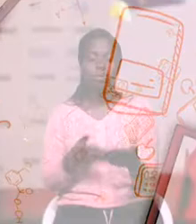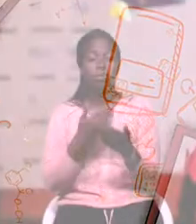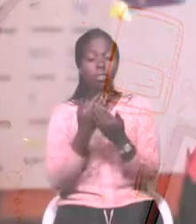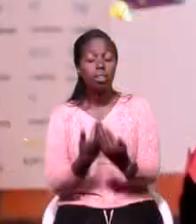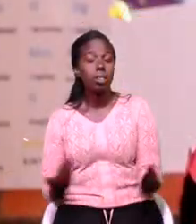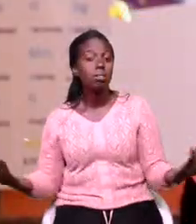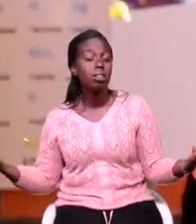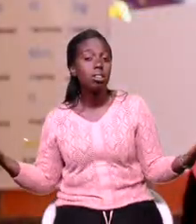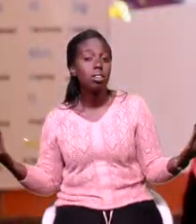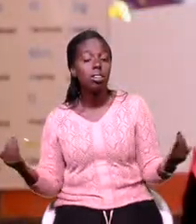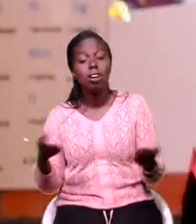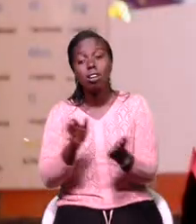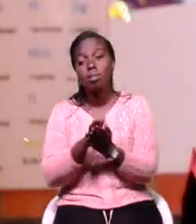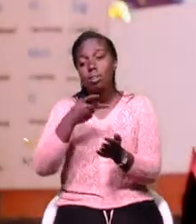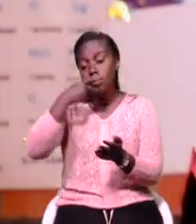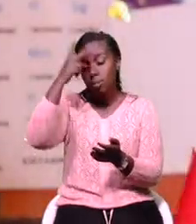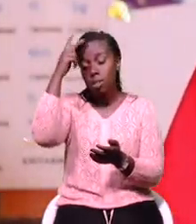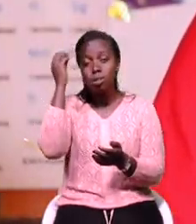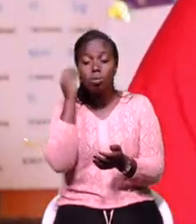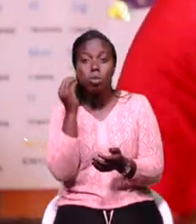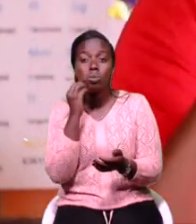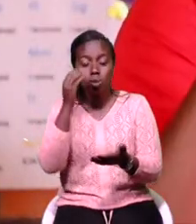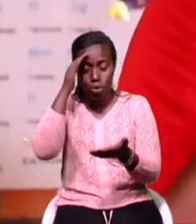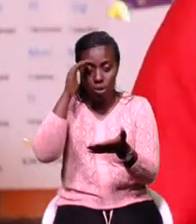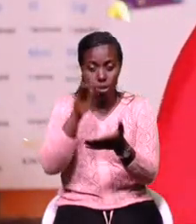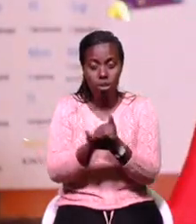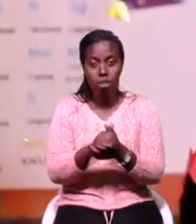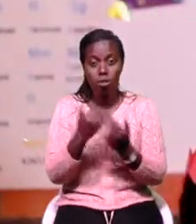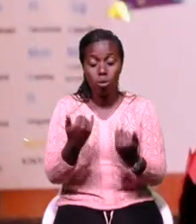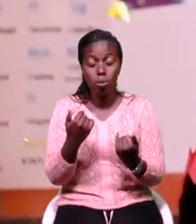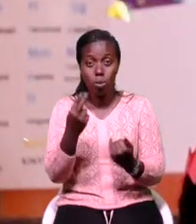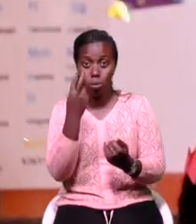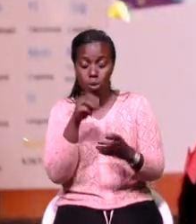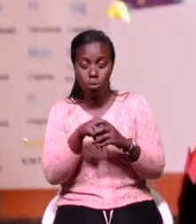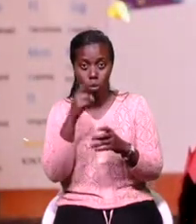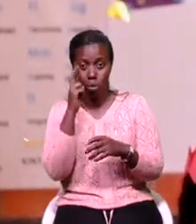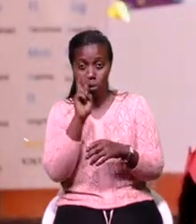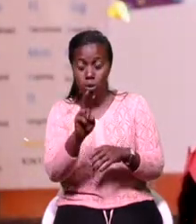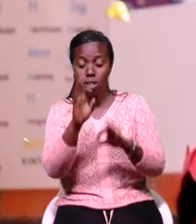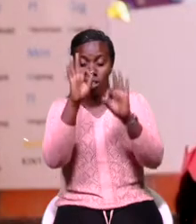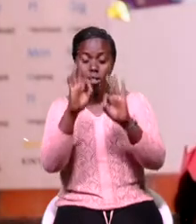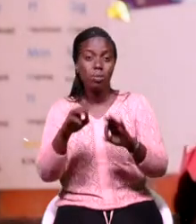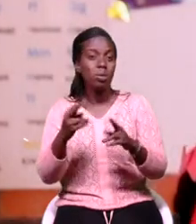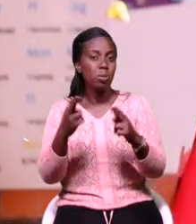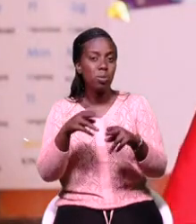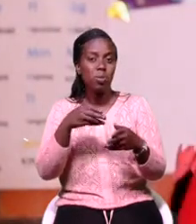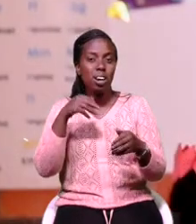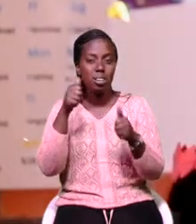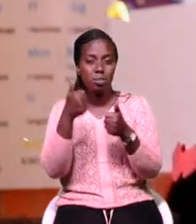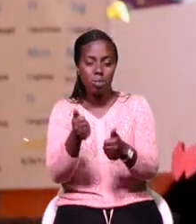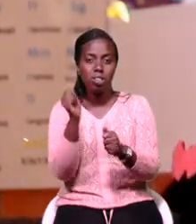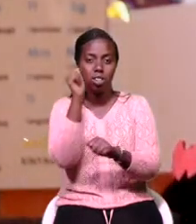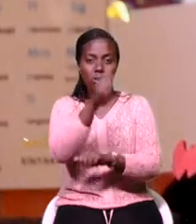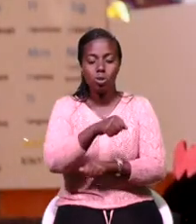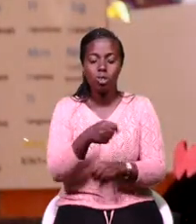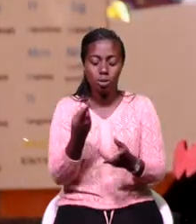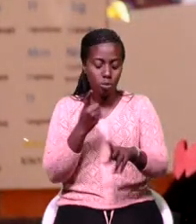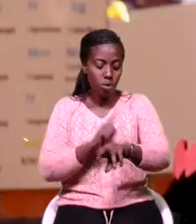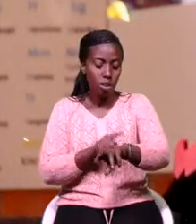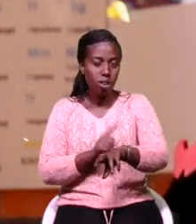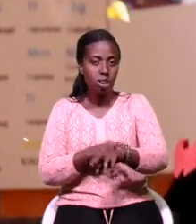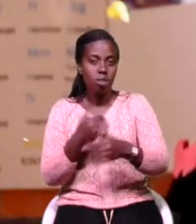Abana rero n'ababyeyi muri mu rugo ndizera yuko noneho murimo kubona yuko ibintu bikomeje kuba byiza kurushaho muri aka kanya